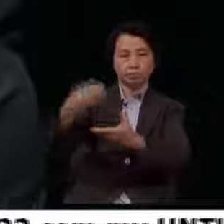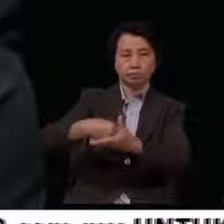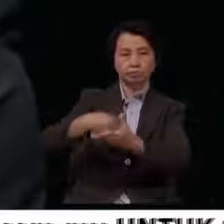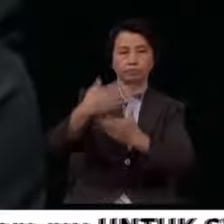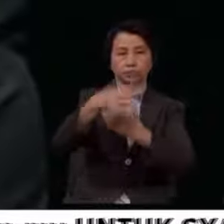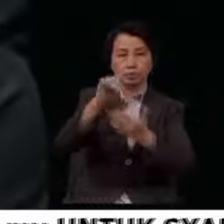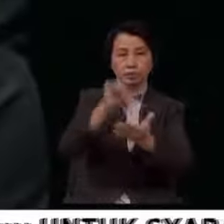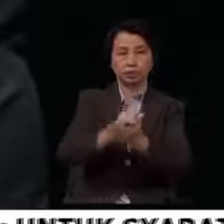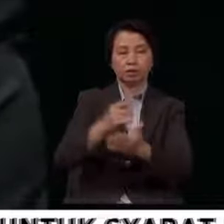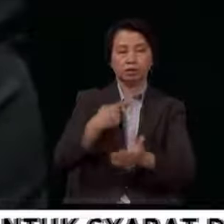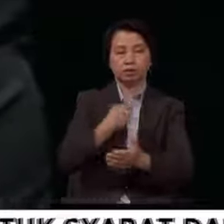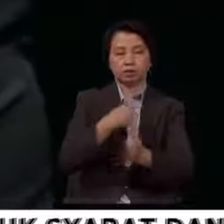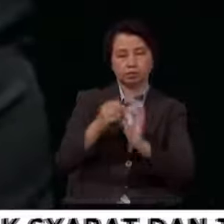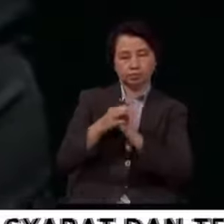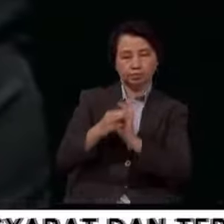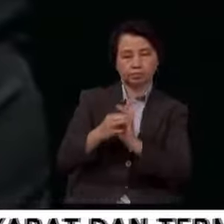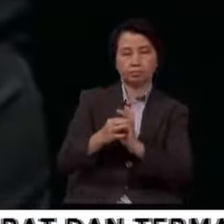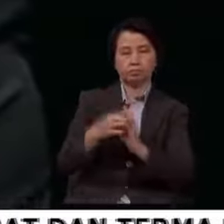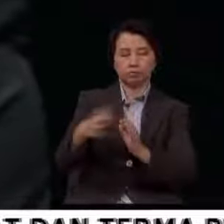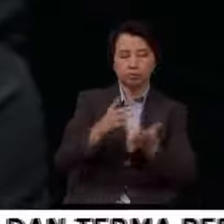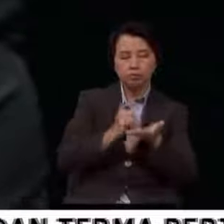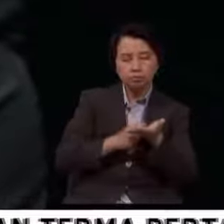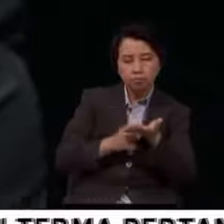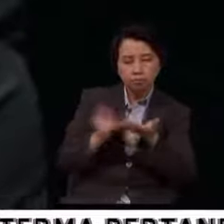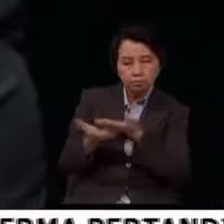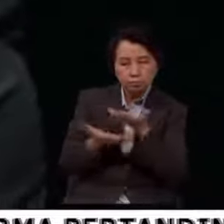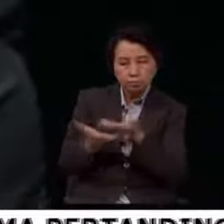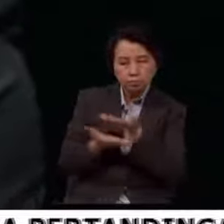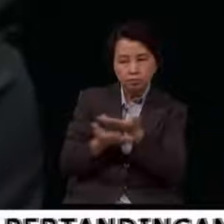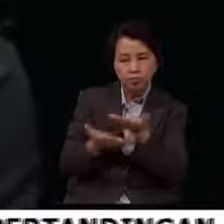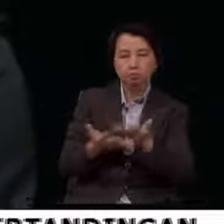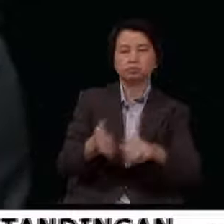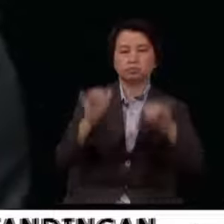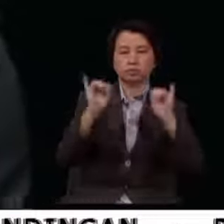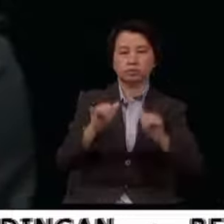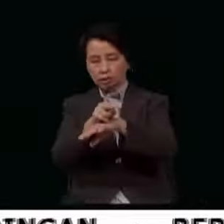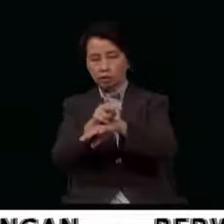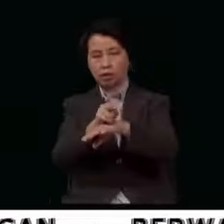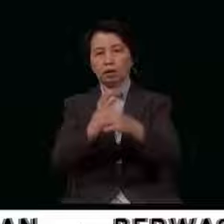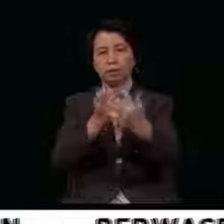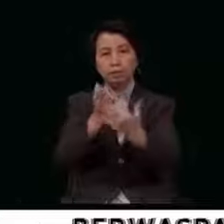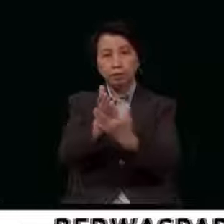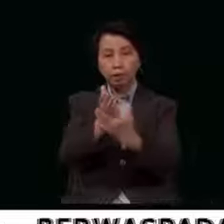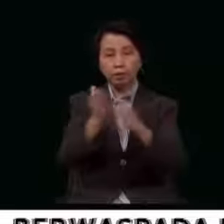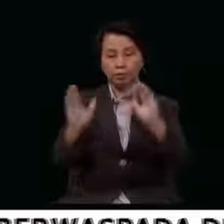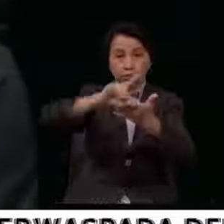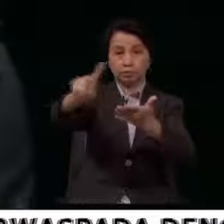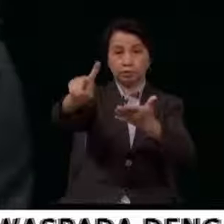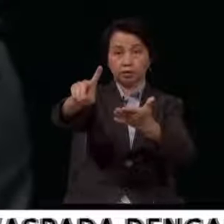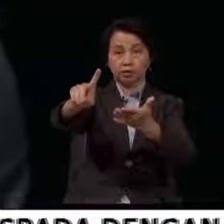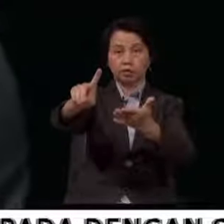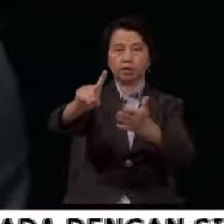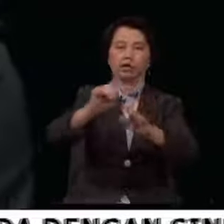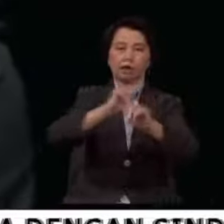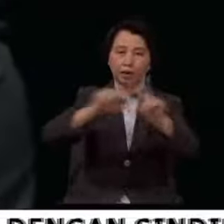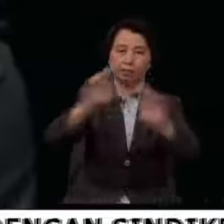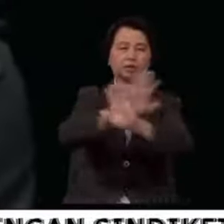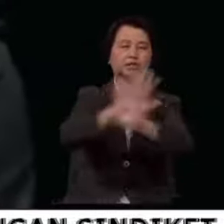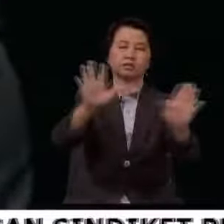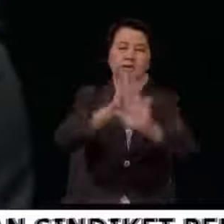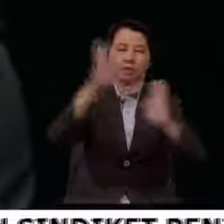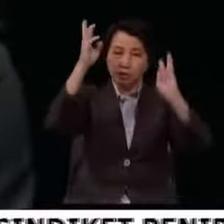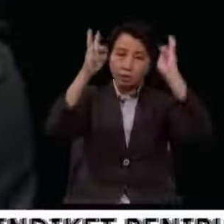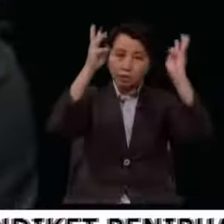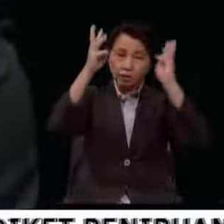terbaik dalam beberapa Minggu ini lepas dan saya telah warteg ada Raskin harga maksimum musim perayaan untuk hidup bersih